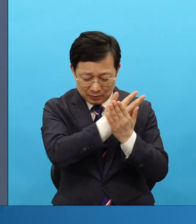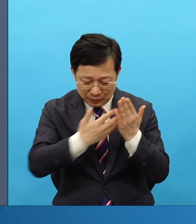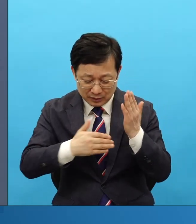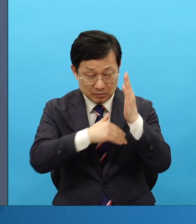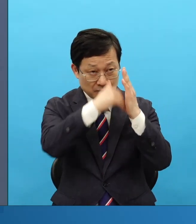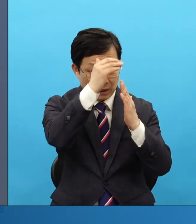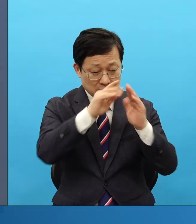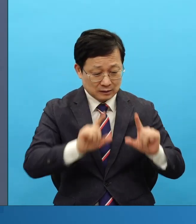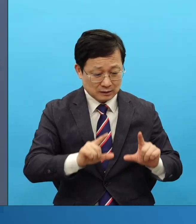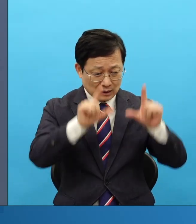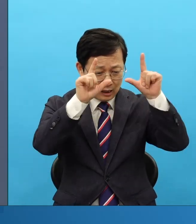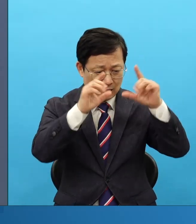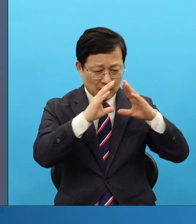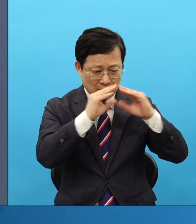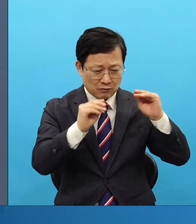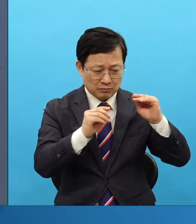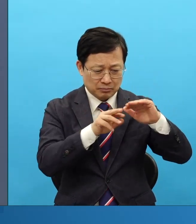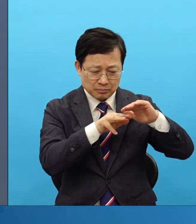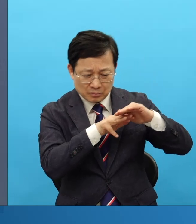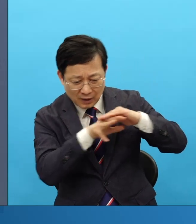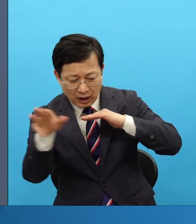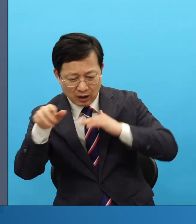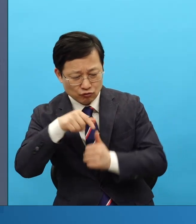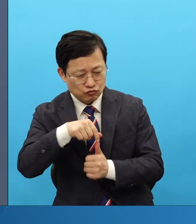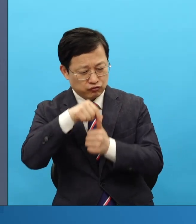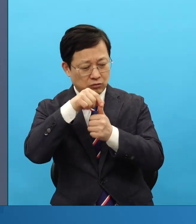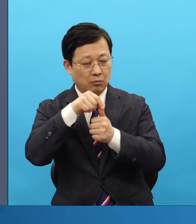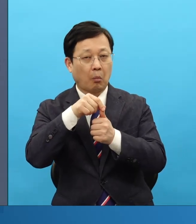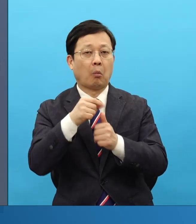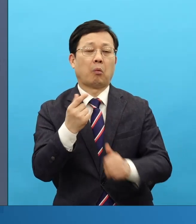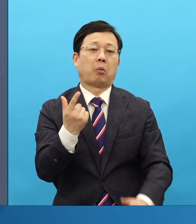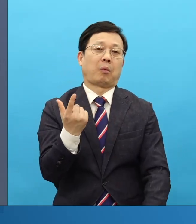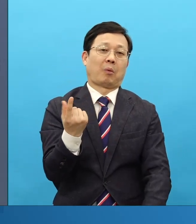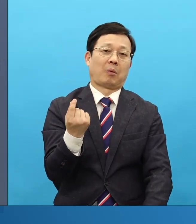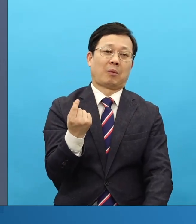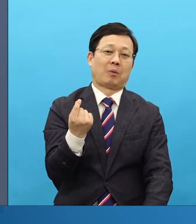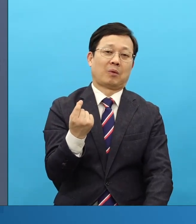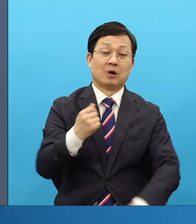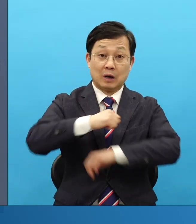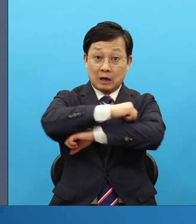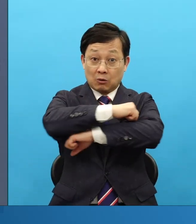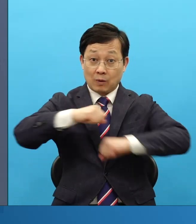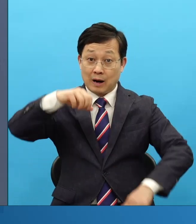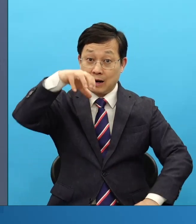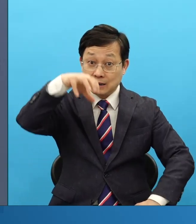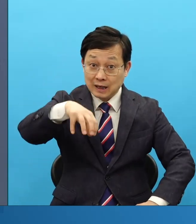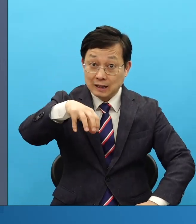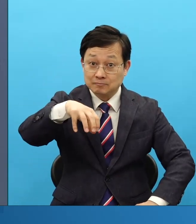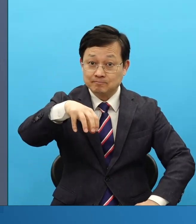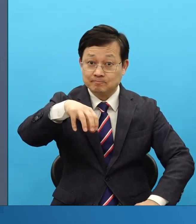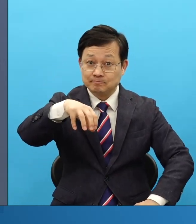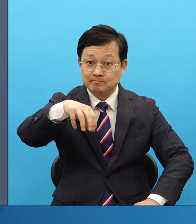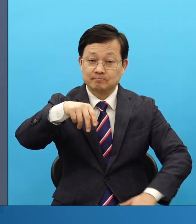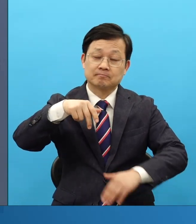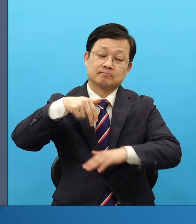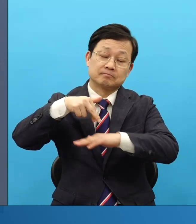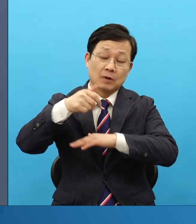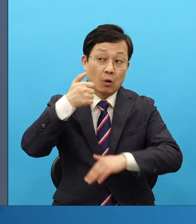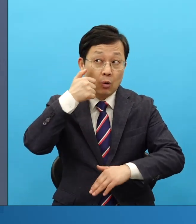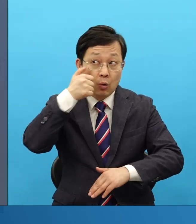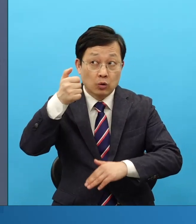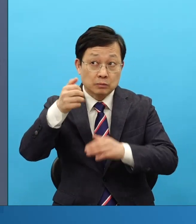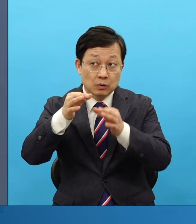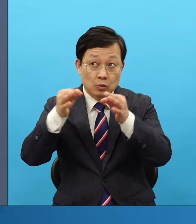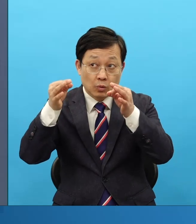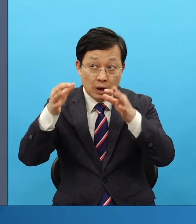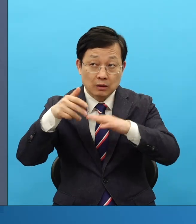out seeing the 굉장한 day 의미 of 있죠. the blood of the lamb was spread. Isn't that tremendous? 광야에서 50일 만에 죽는